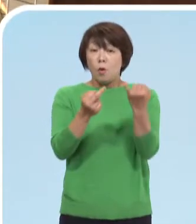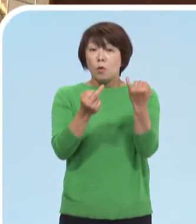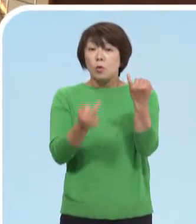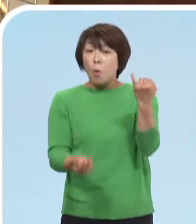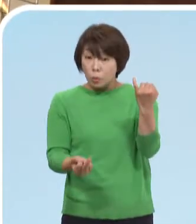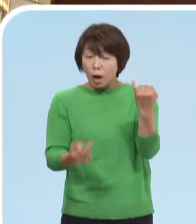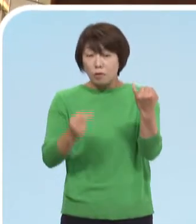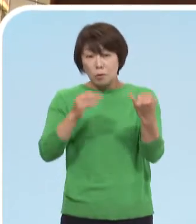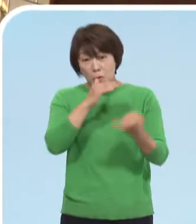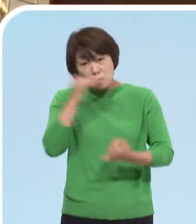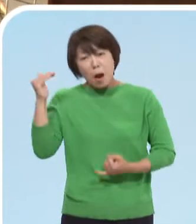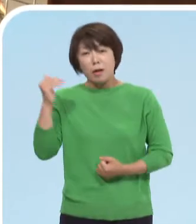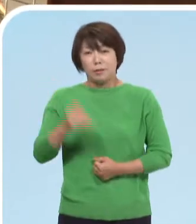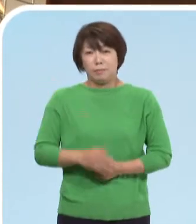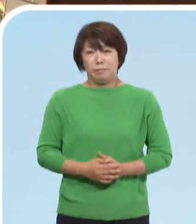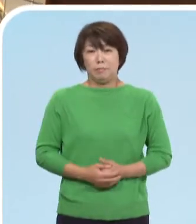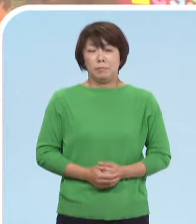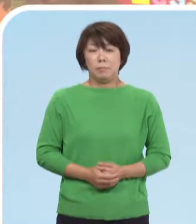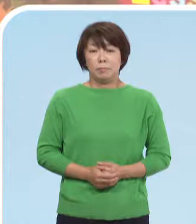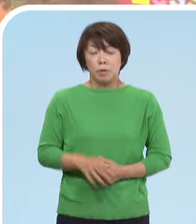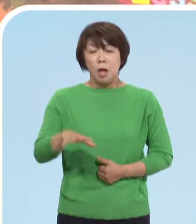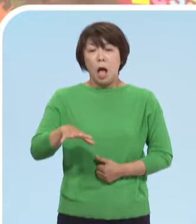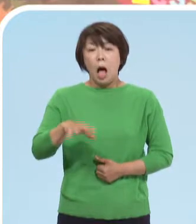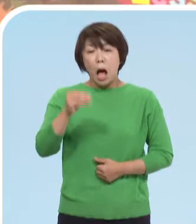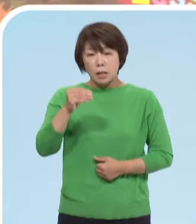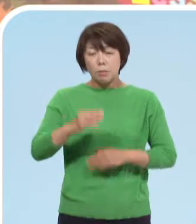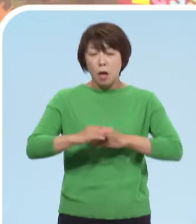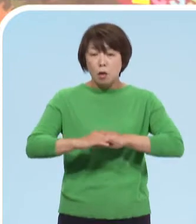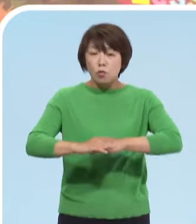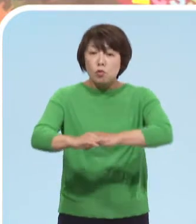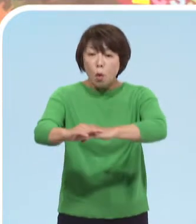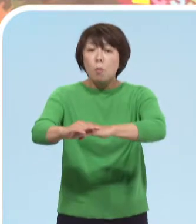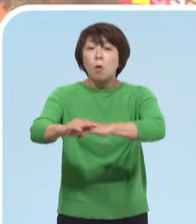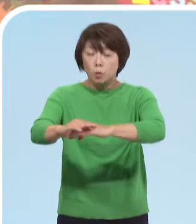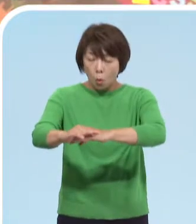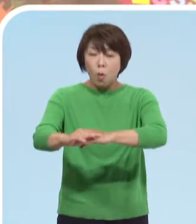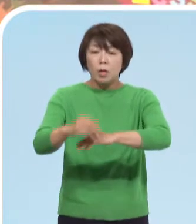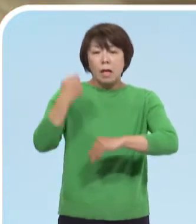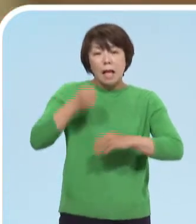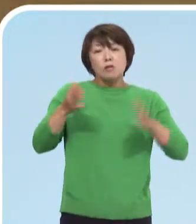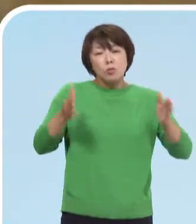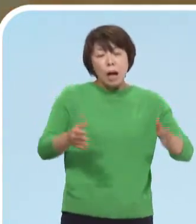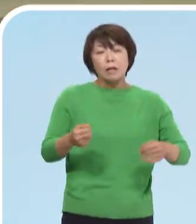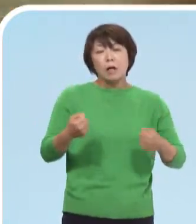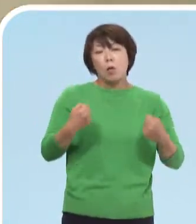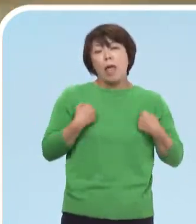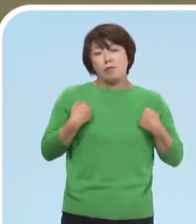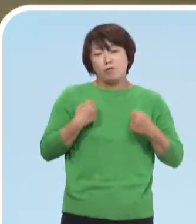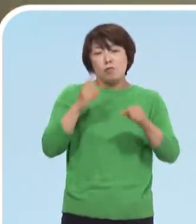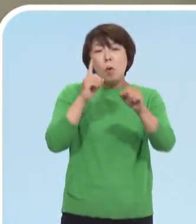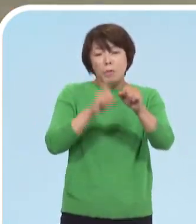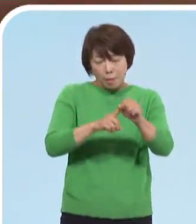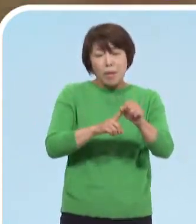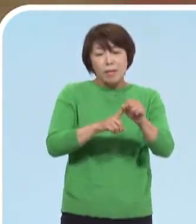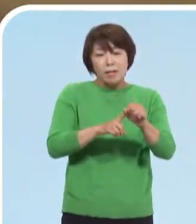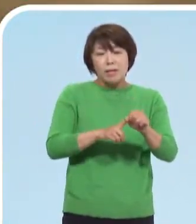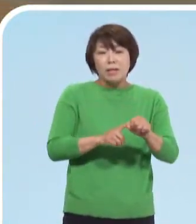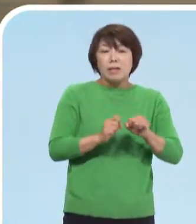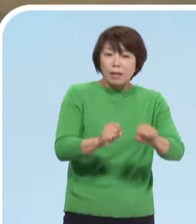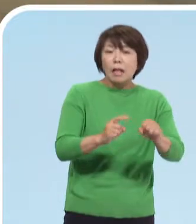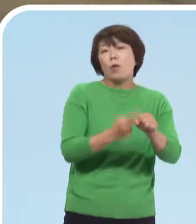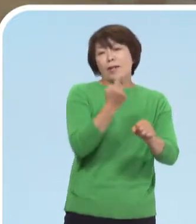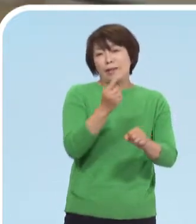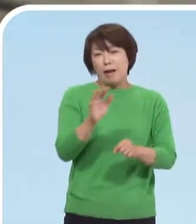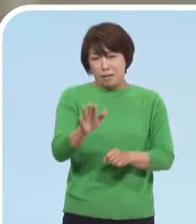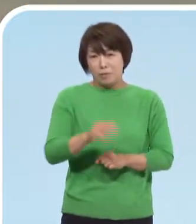兄弟揃ってすごい。 最初スノーボードで オフトレーニングとして楽しいと思